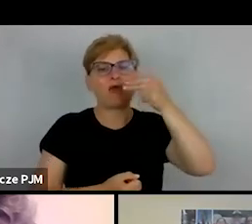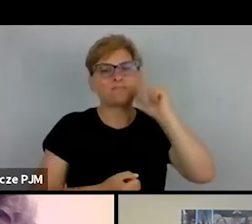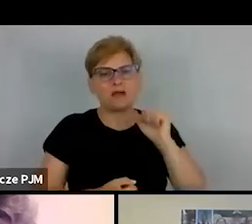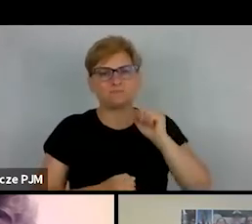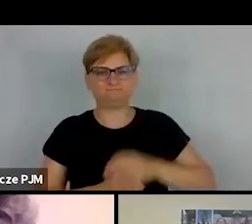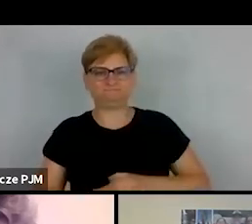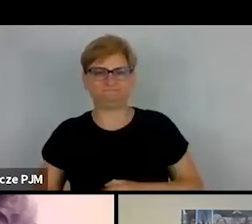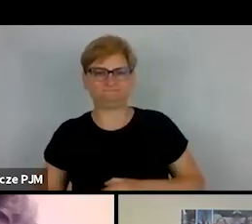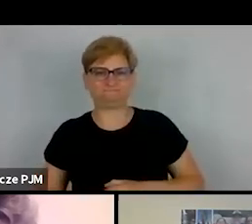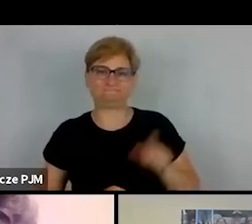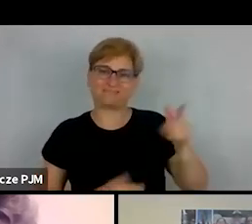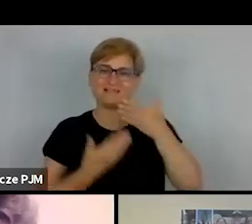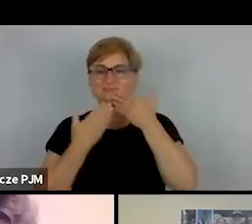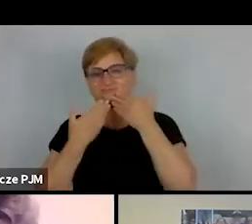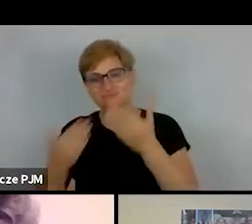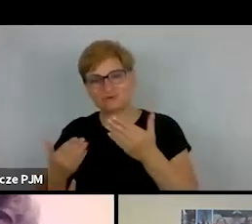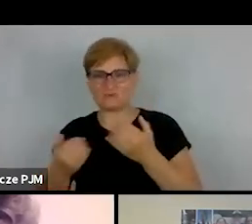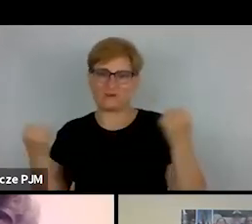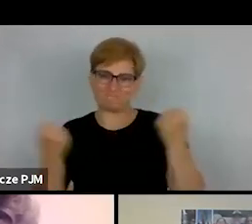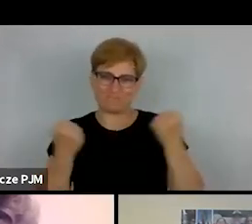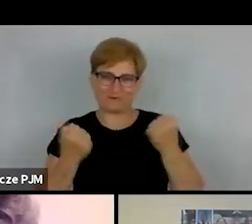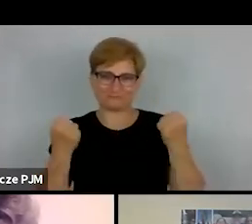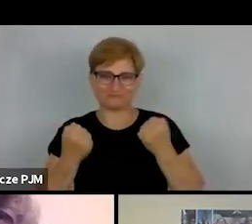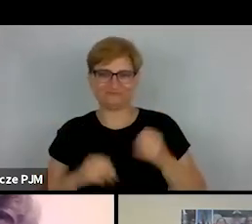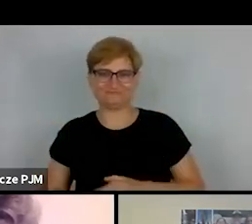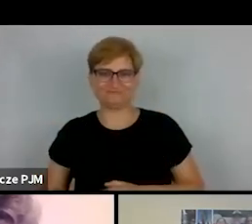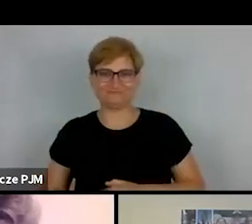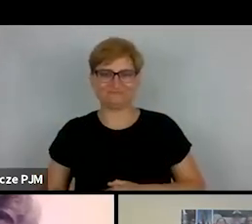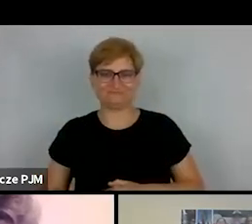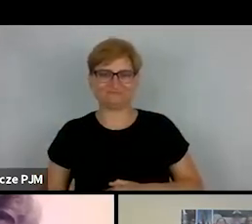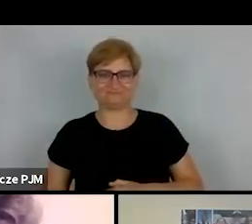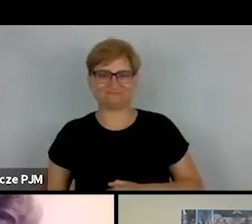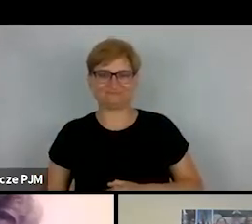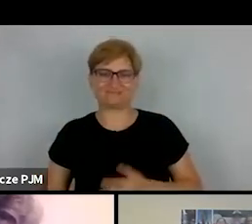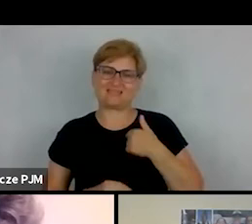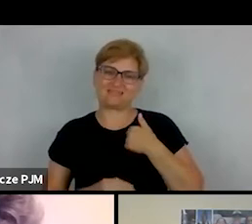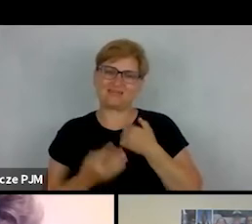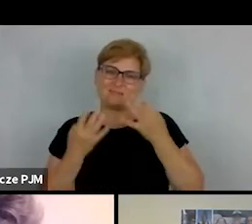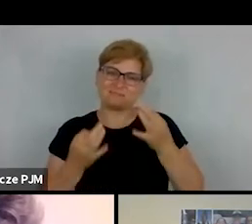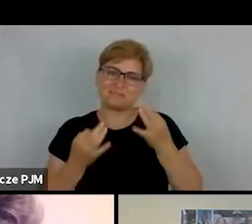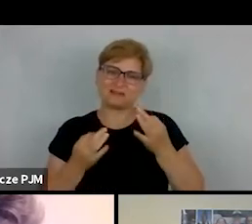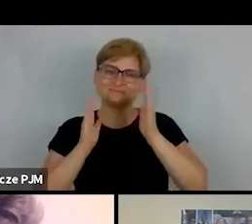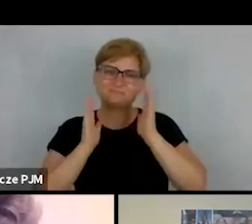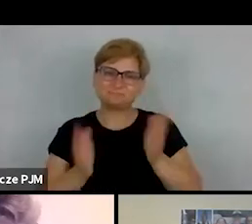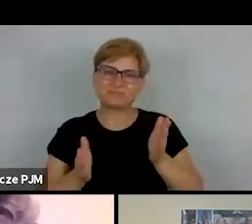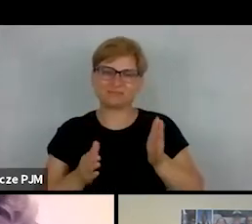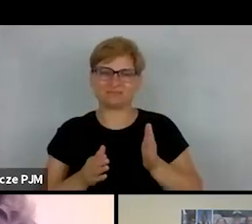Thank you very much, and I will switch into Polish.